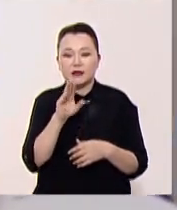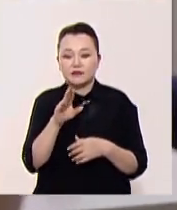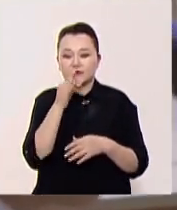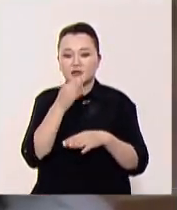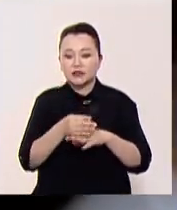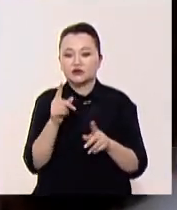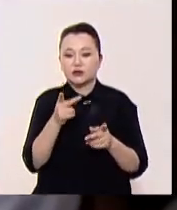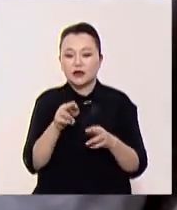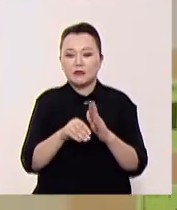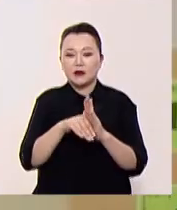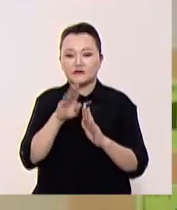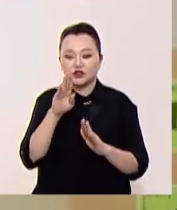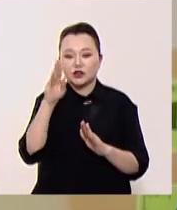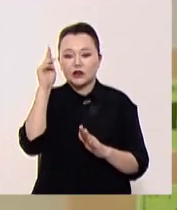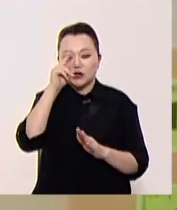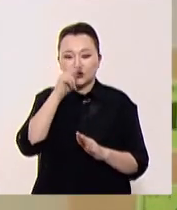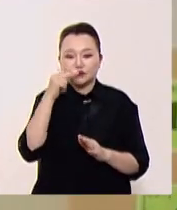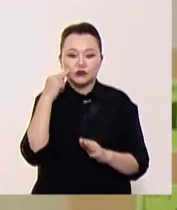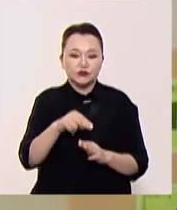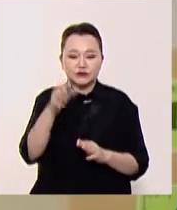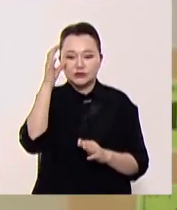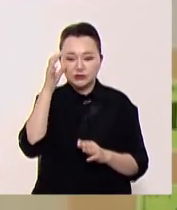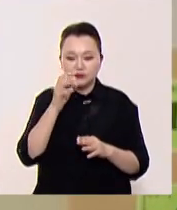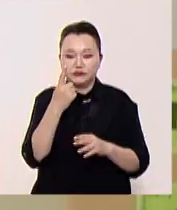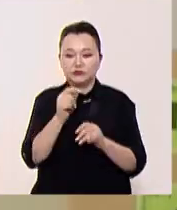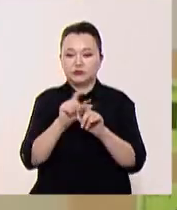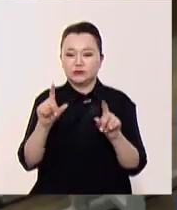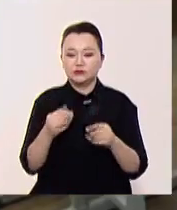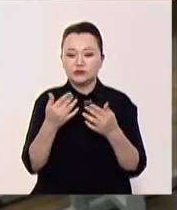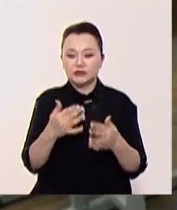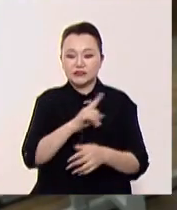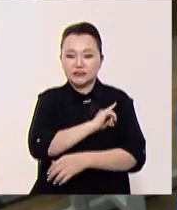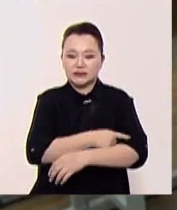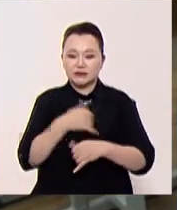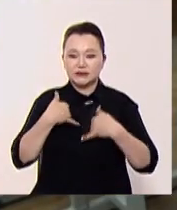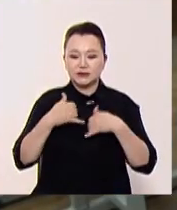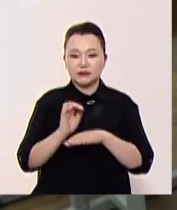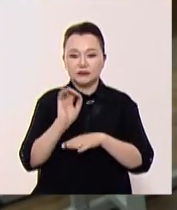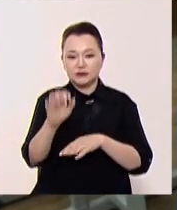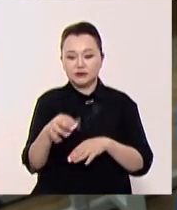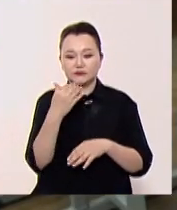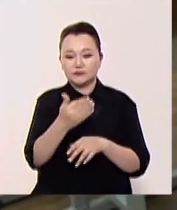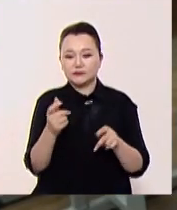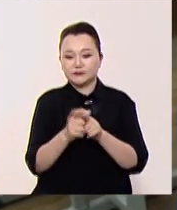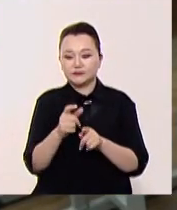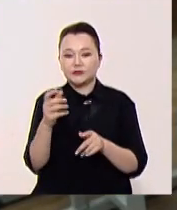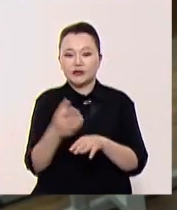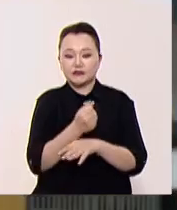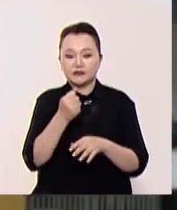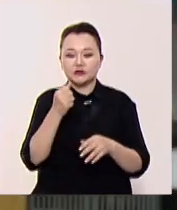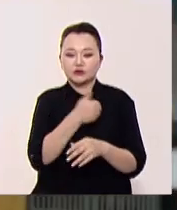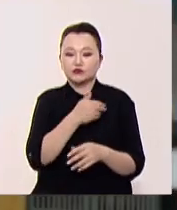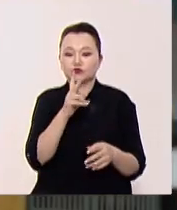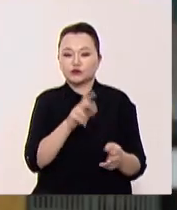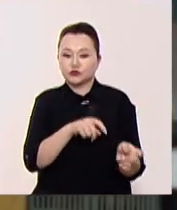отметил, что для повышения качества образования в одну школу будут направлять несколько сильных учителей. По его словам, найти желающих